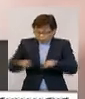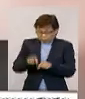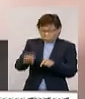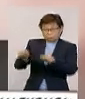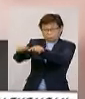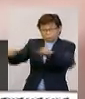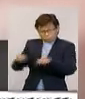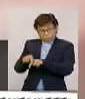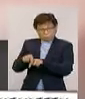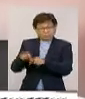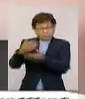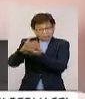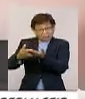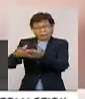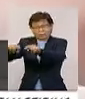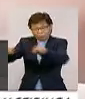yang sepatutnya